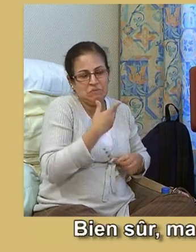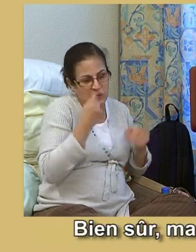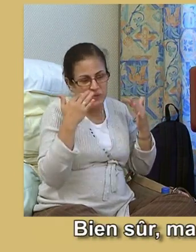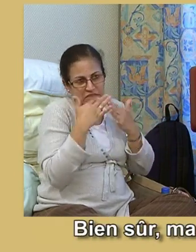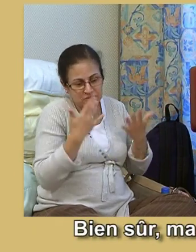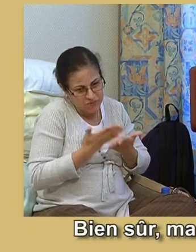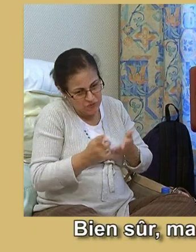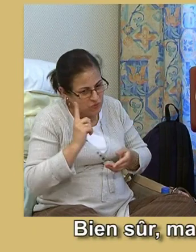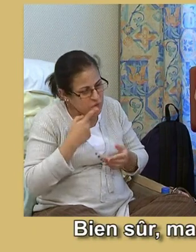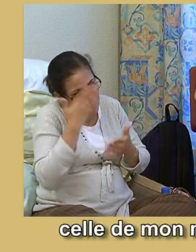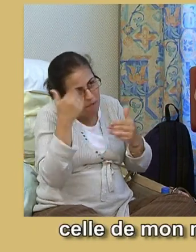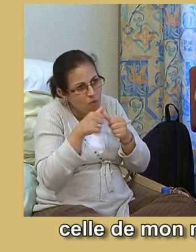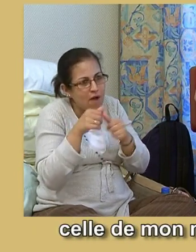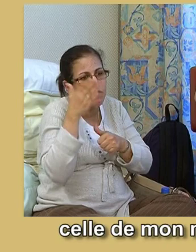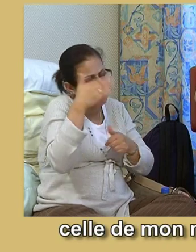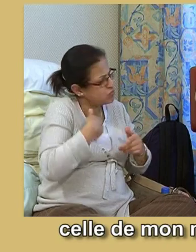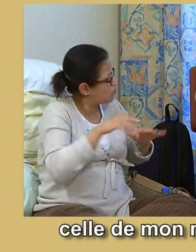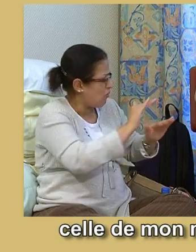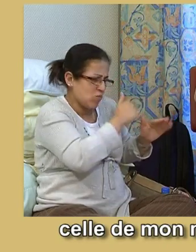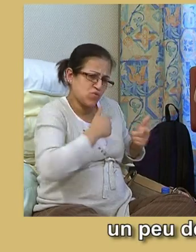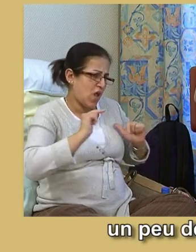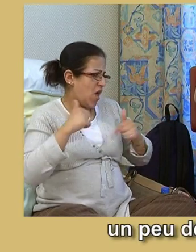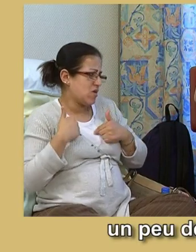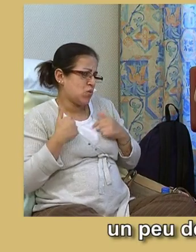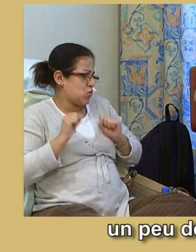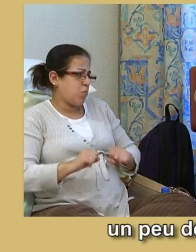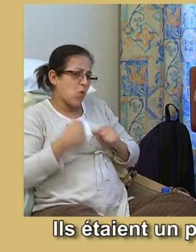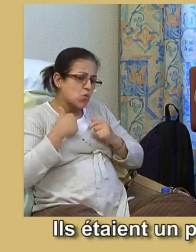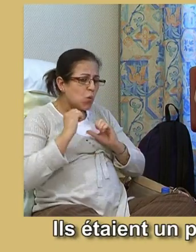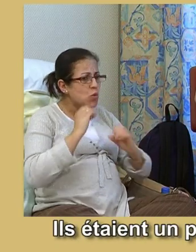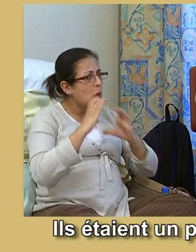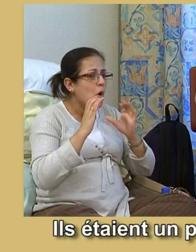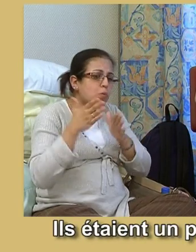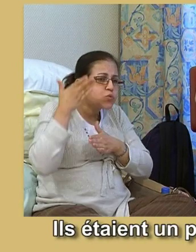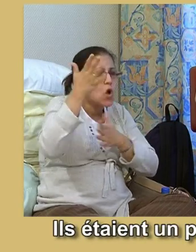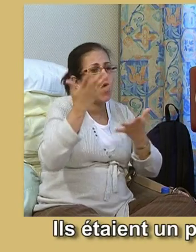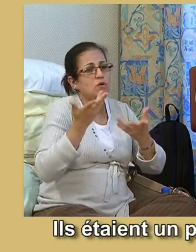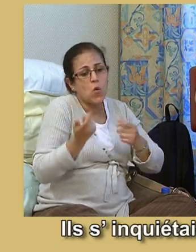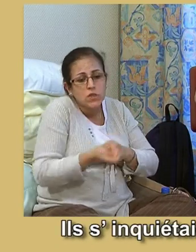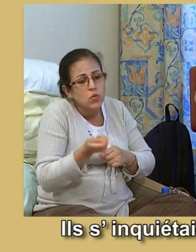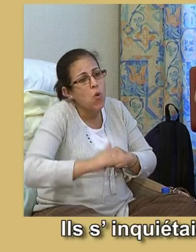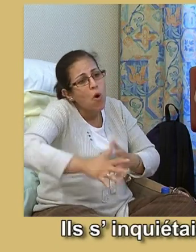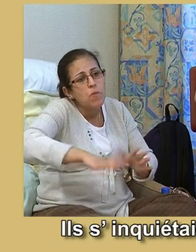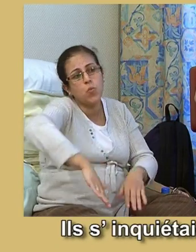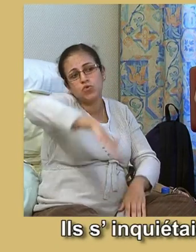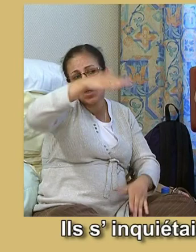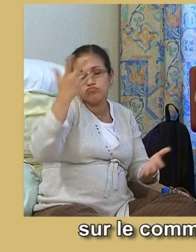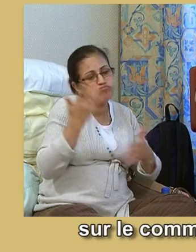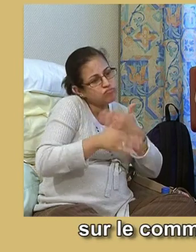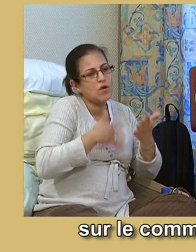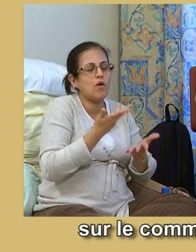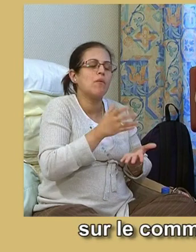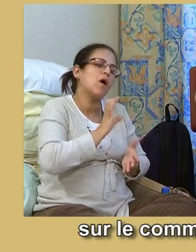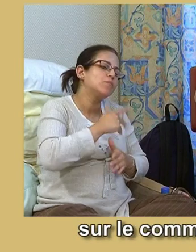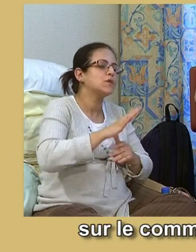la famille de mon mari, ils étaient un petit peu déçus, un peu inquiets. Mais ils s'inquiétaient surtout sur comment faire, comment on allait s'y prendre, etc. Moi, ça ne